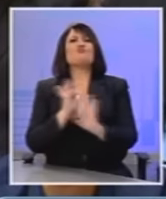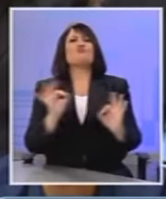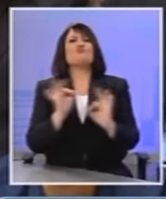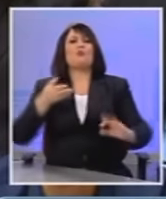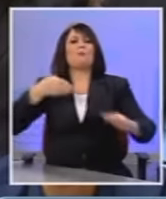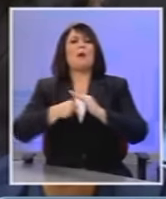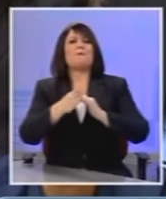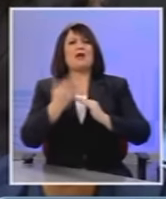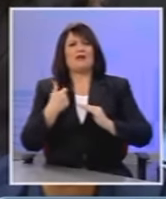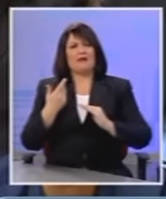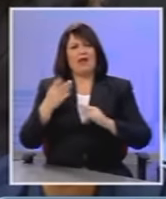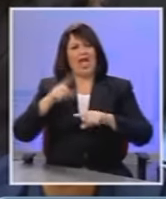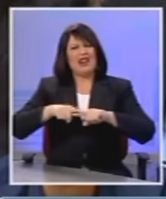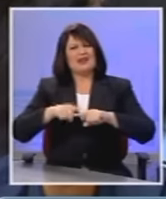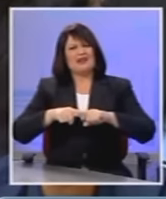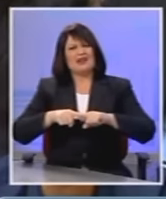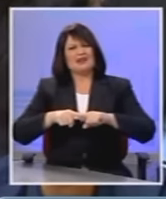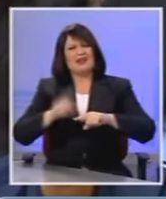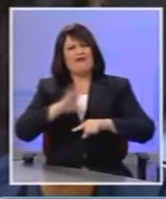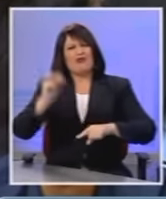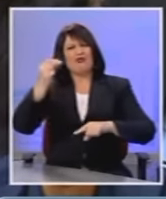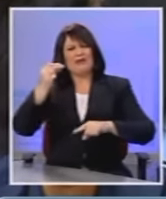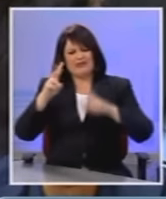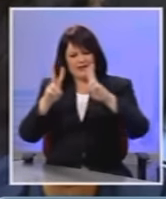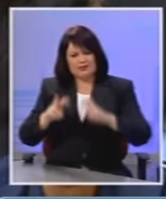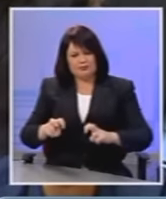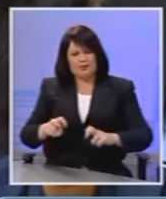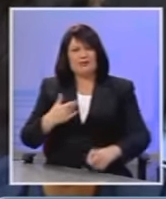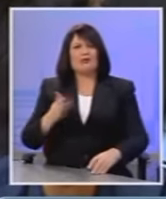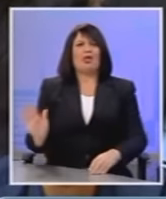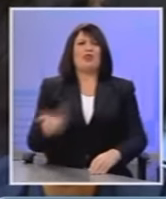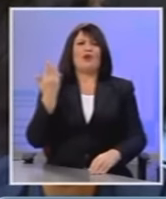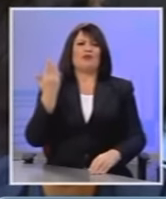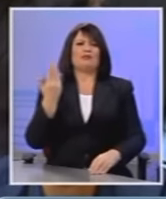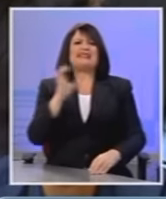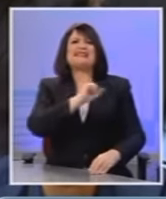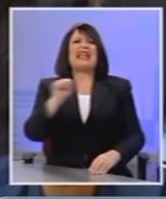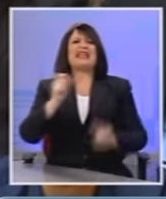κατευθείαν. Η Ελλάδα τίθεται εκτός Σέγγεν με δική σας ευθύνη